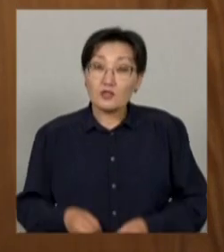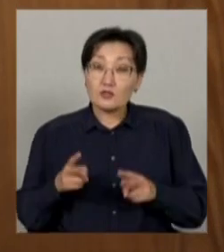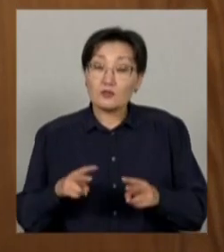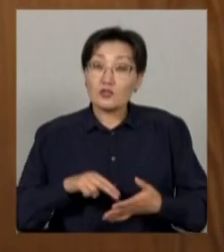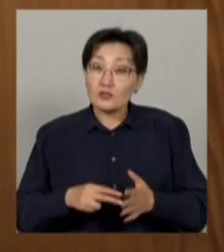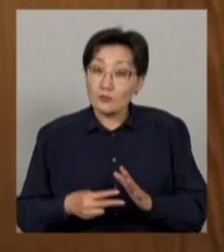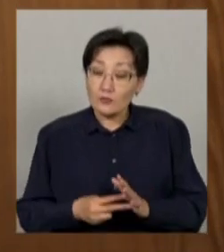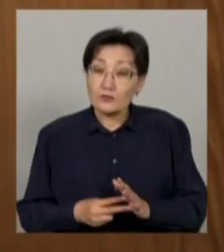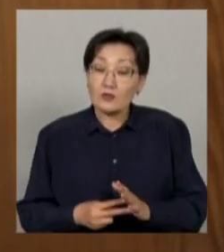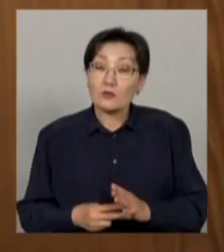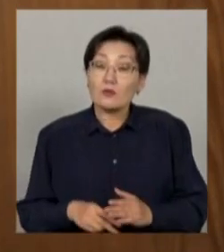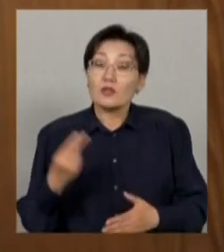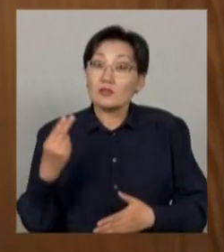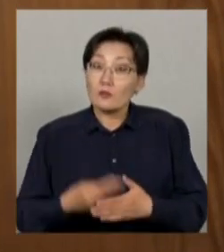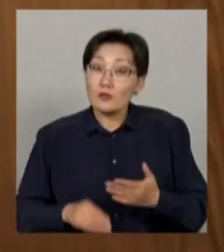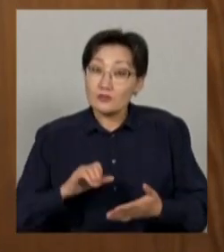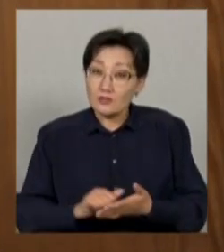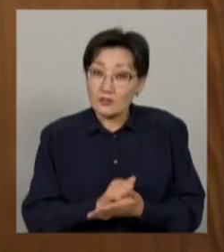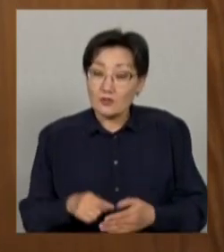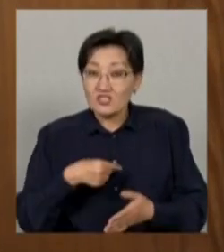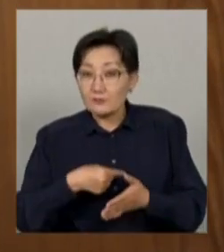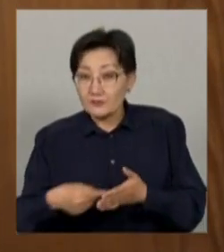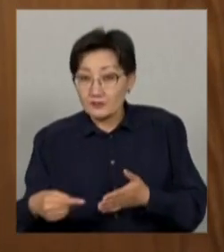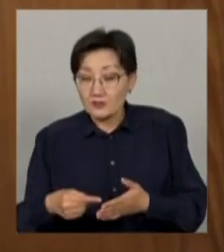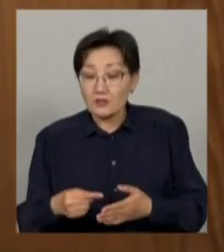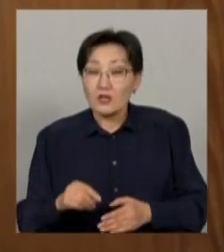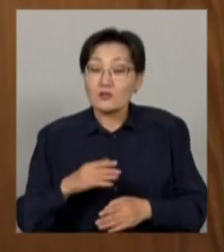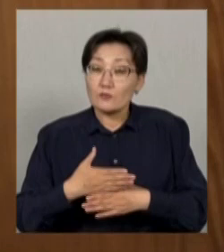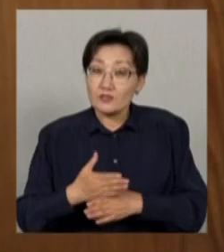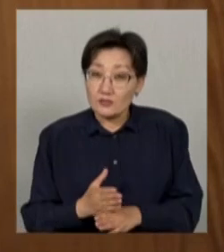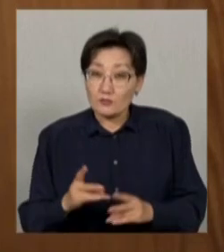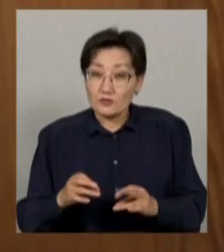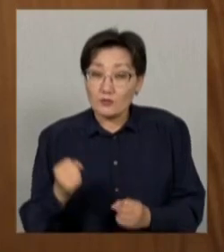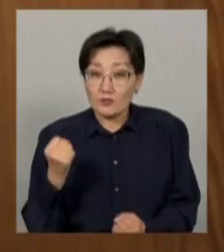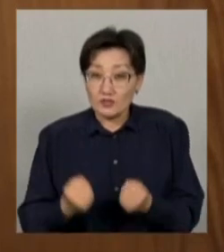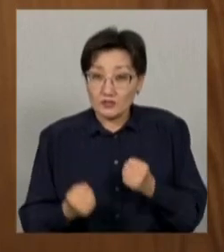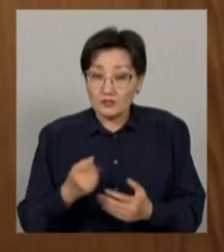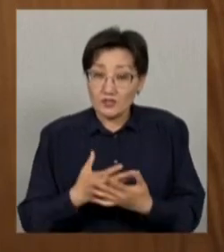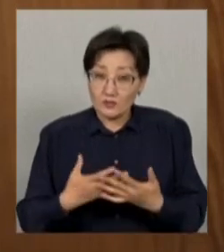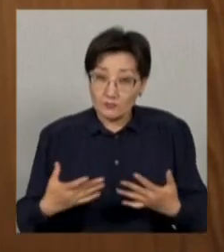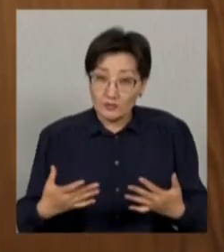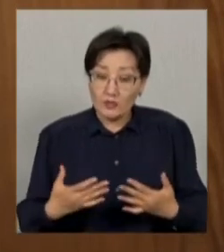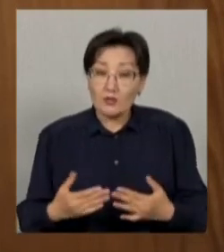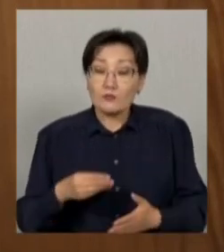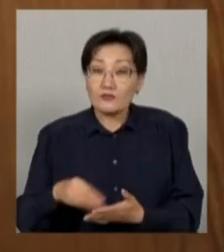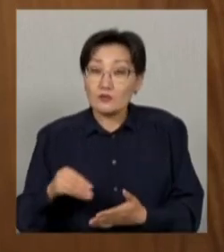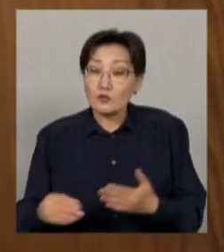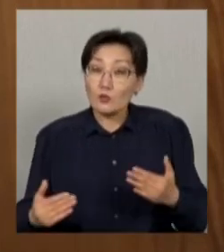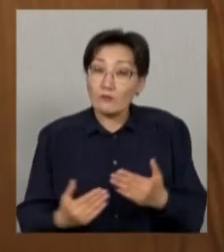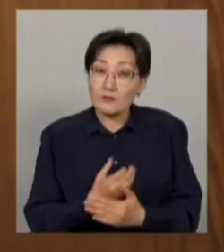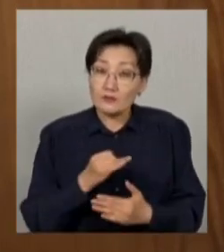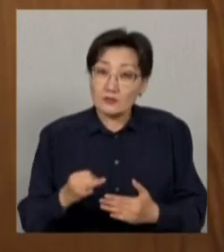схема заключалась в подписании документов о списании запасных частей на автотранспортные средства, приобретении новых